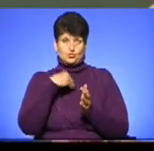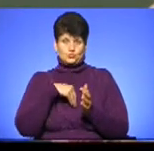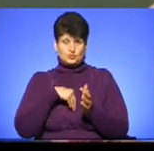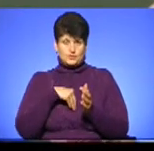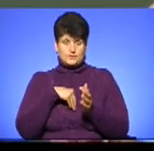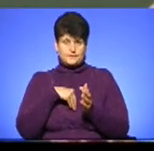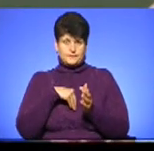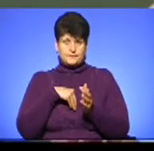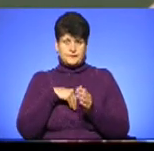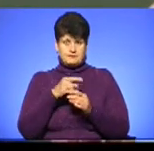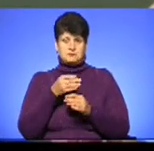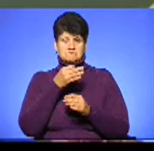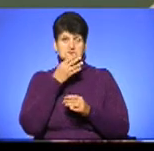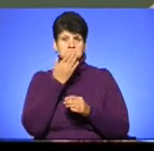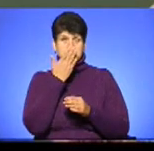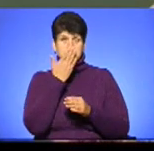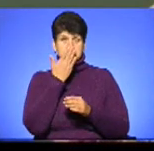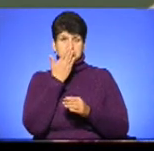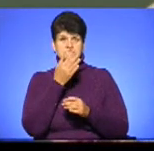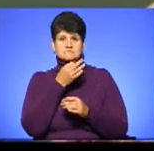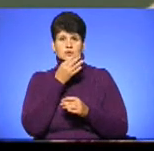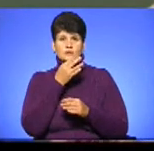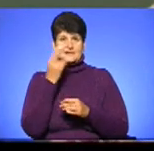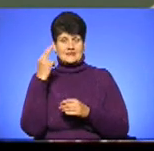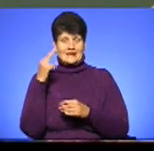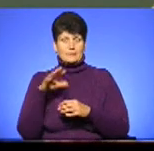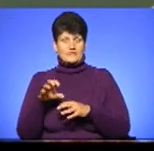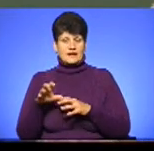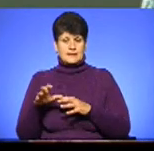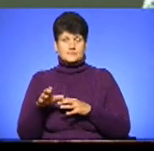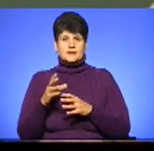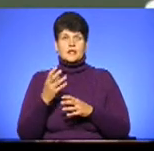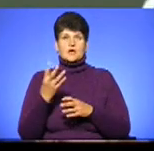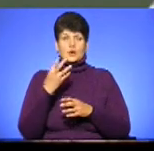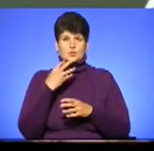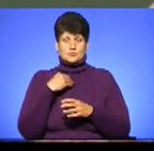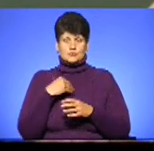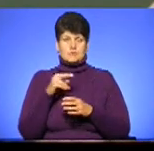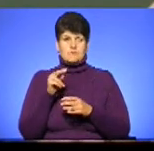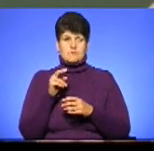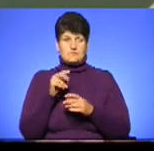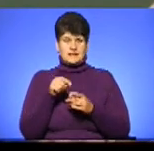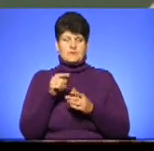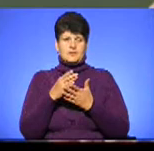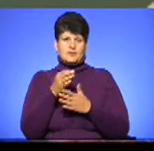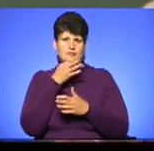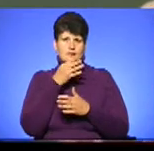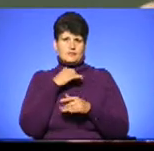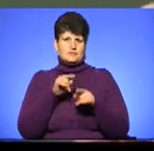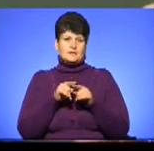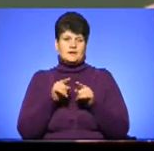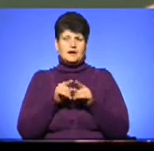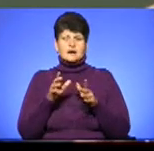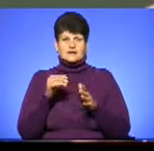дуже приваблива на запах для диких тварин. От, розкушує цей блістер із діючою речовиною, антигеном,